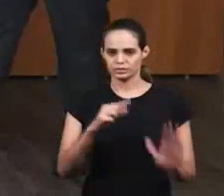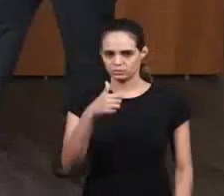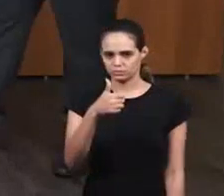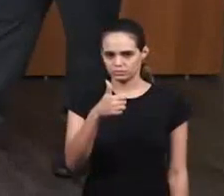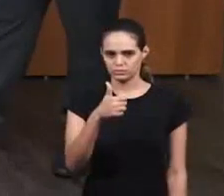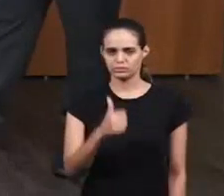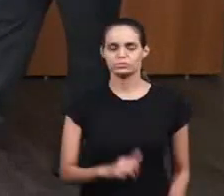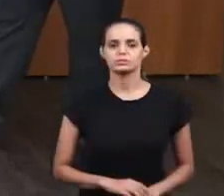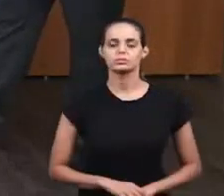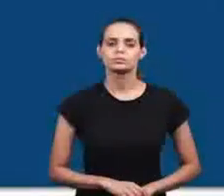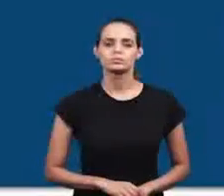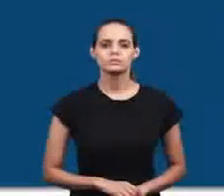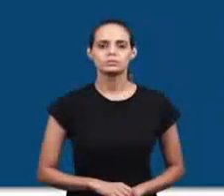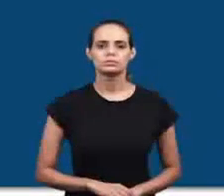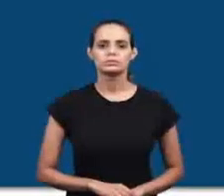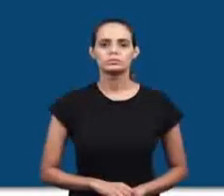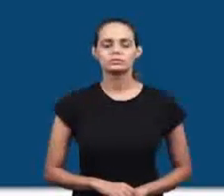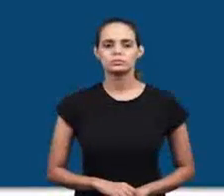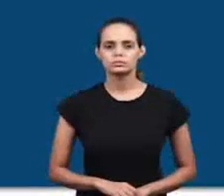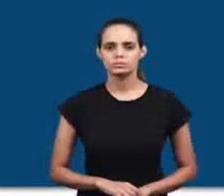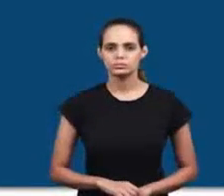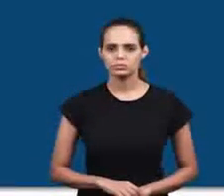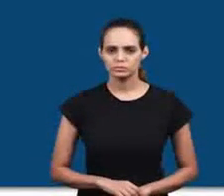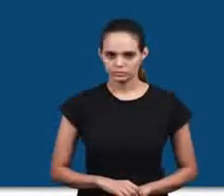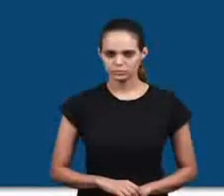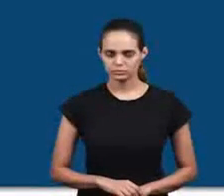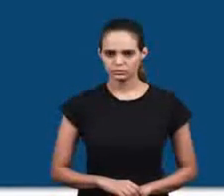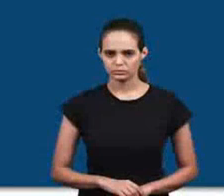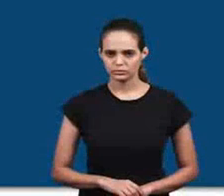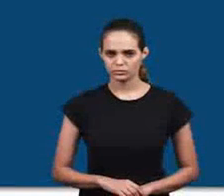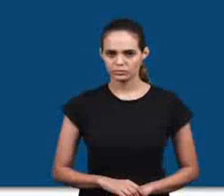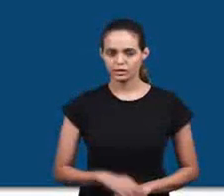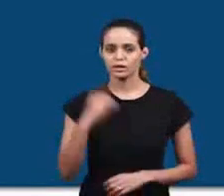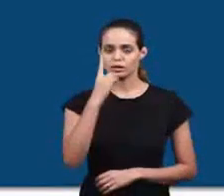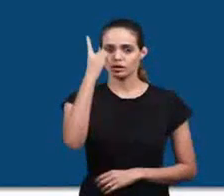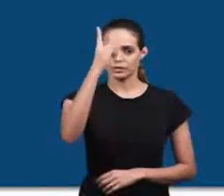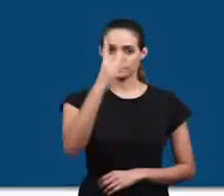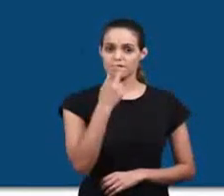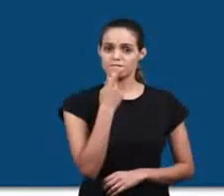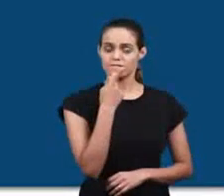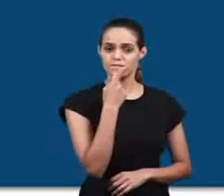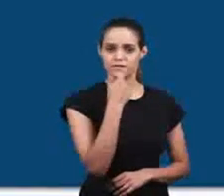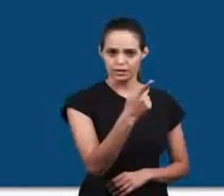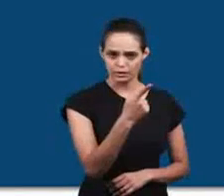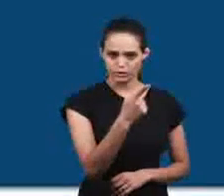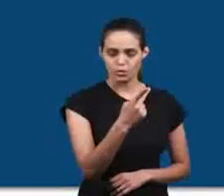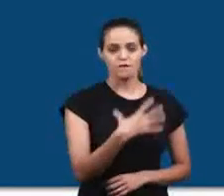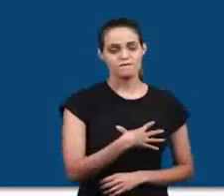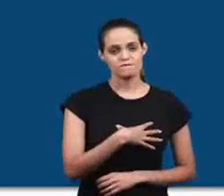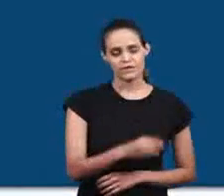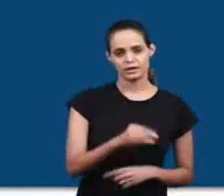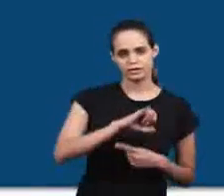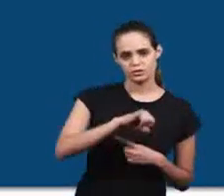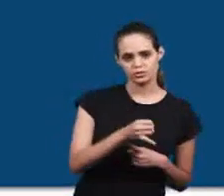Psalmen. Seht, was das Wort Gottes über David spricht, wie es im zweiten